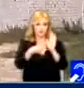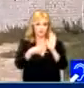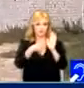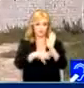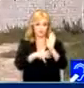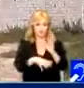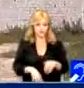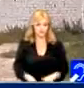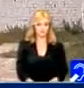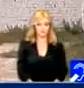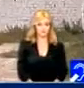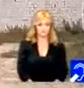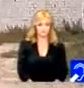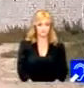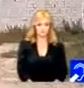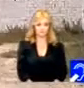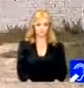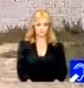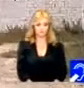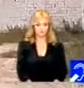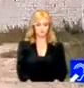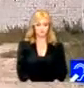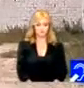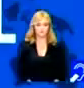anul 2016.